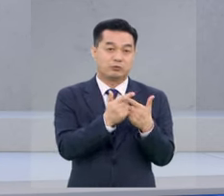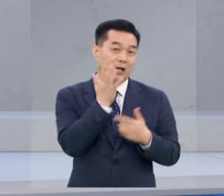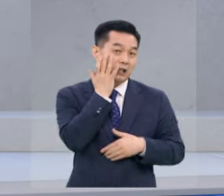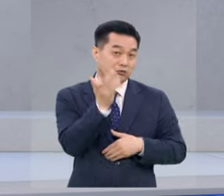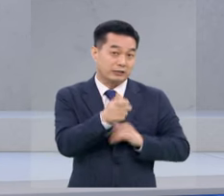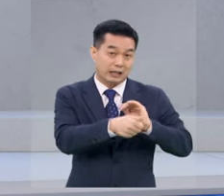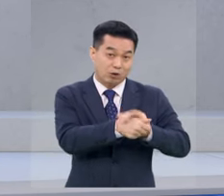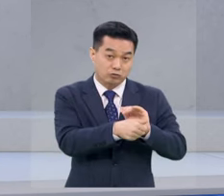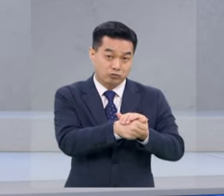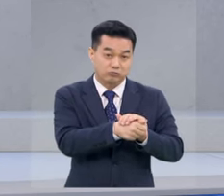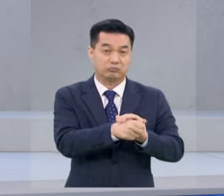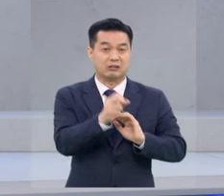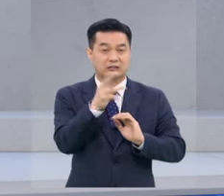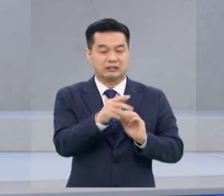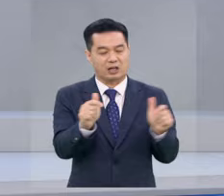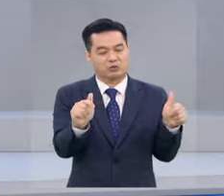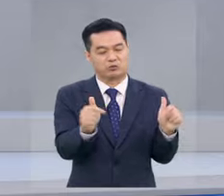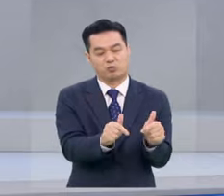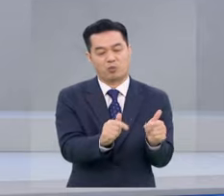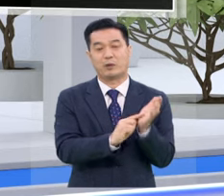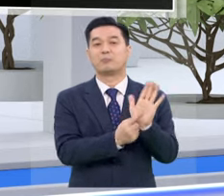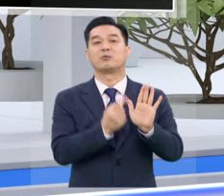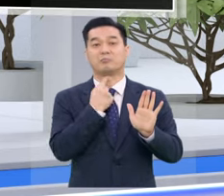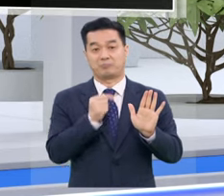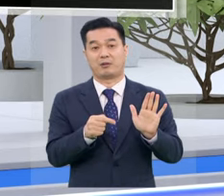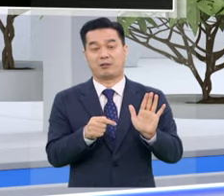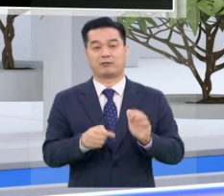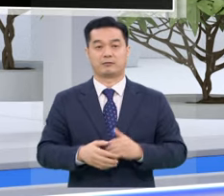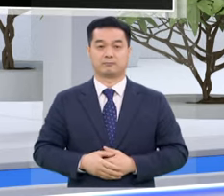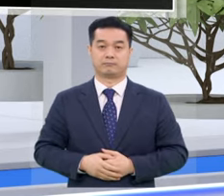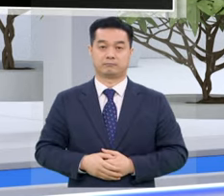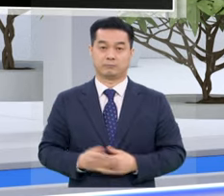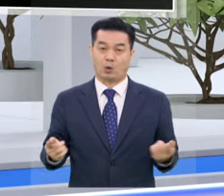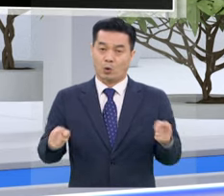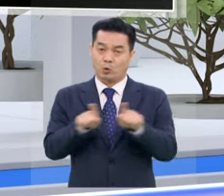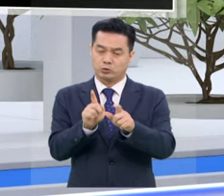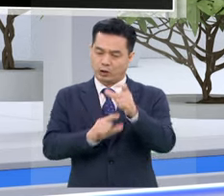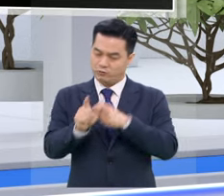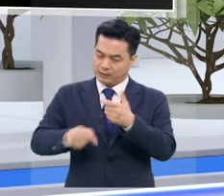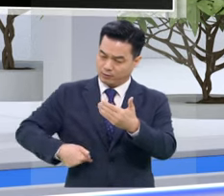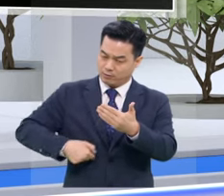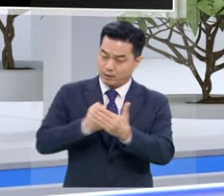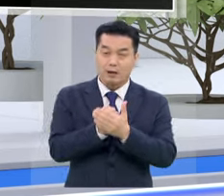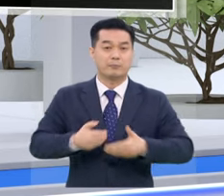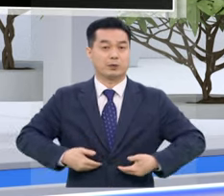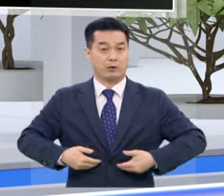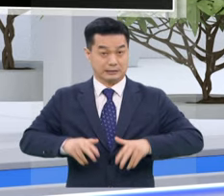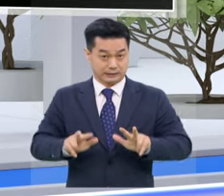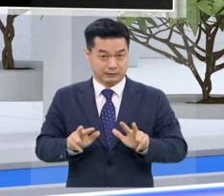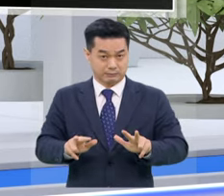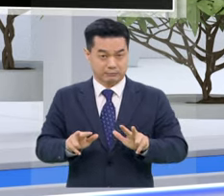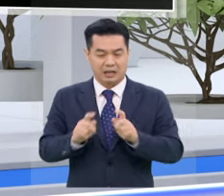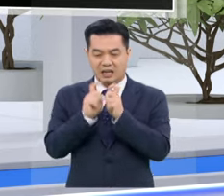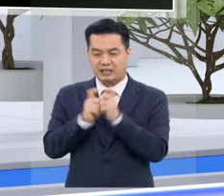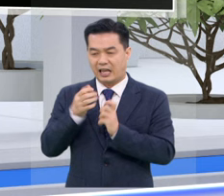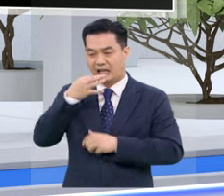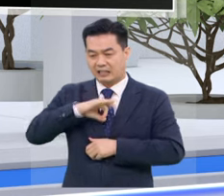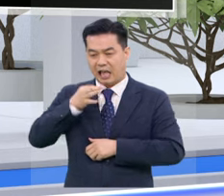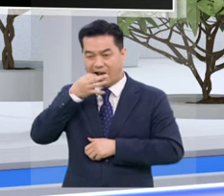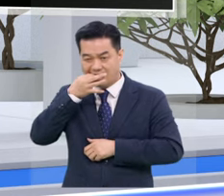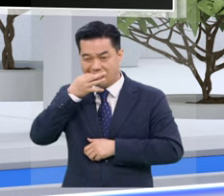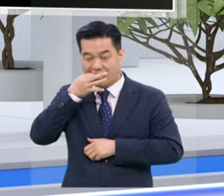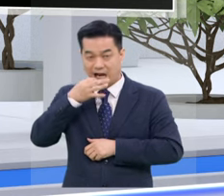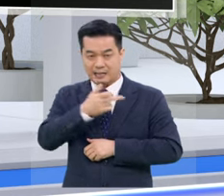경제협력 단위로 축소한 바 있습니다 공동체를 위한 결단이 필요한 이때 사사로운 이익의 큰 그립을